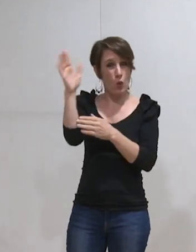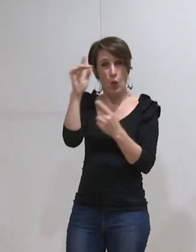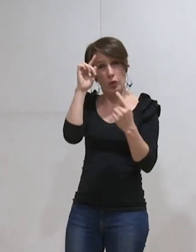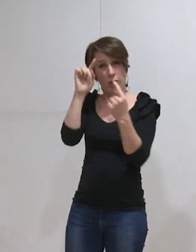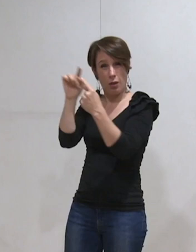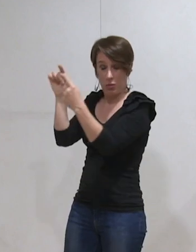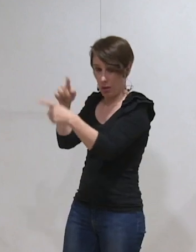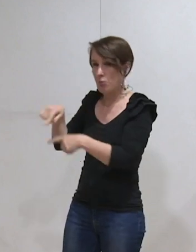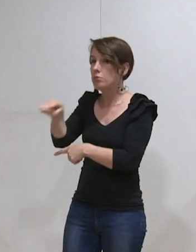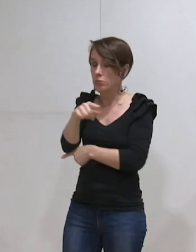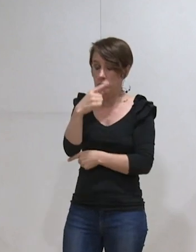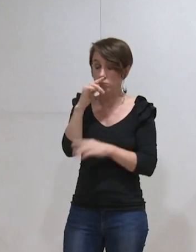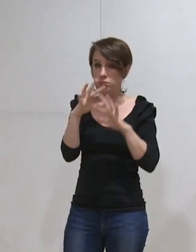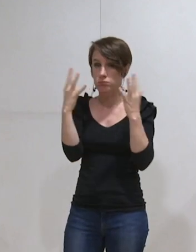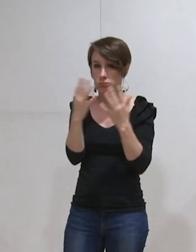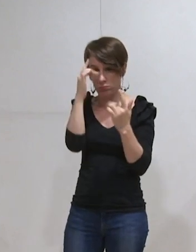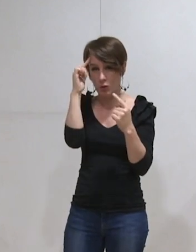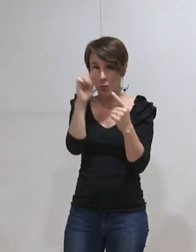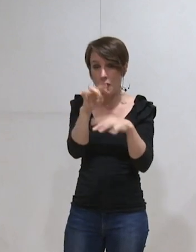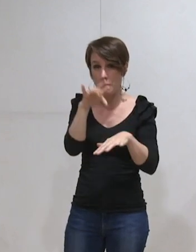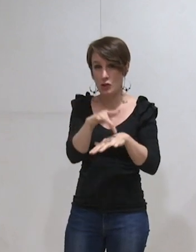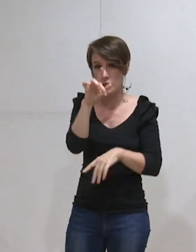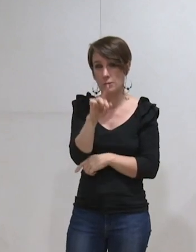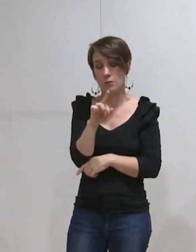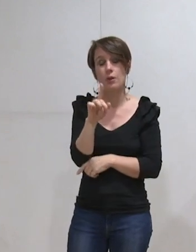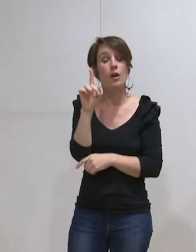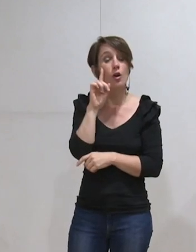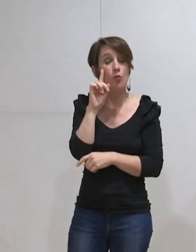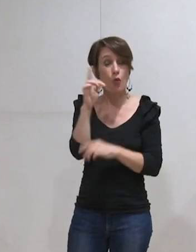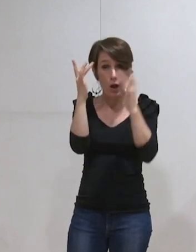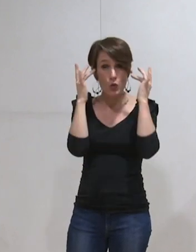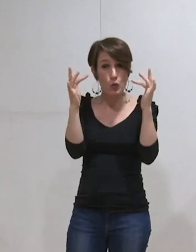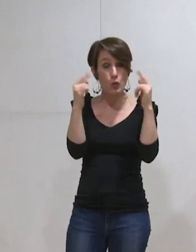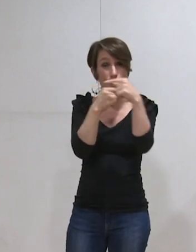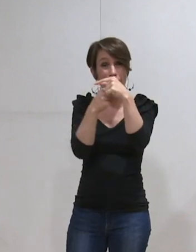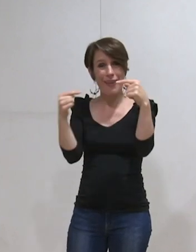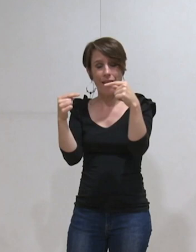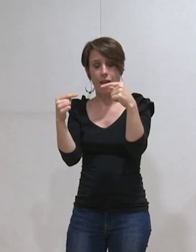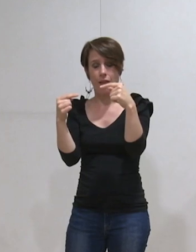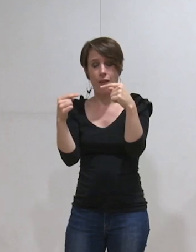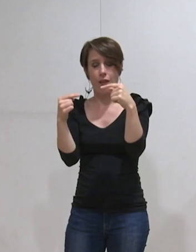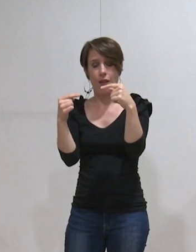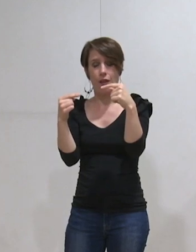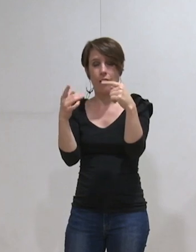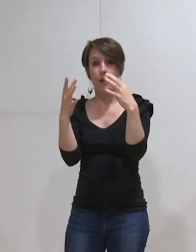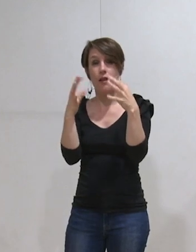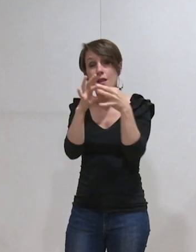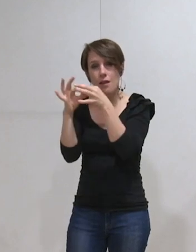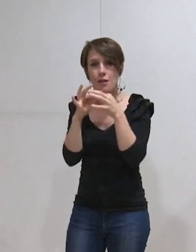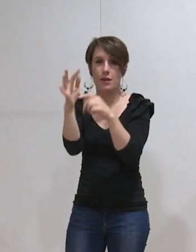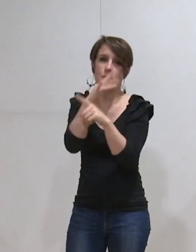sensibles parce que le lien social la culture c'est le lien social mais on pourrait